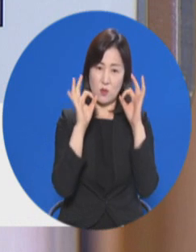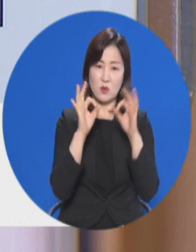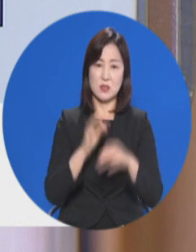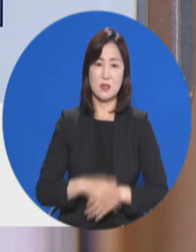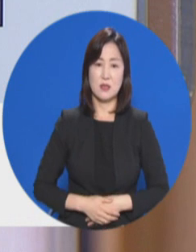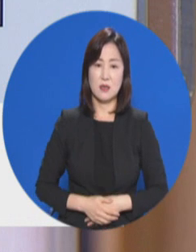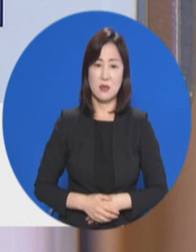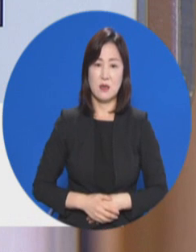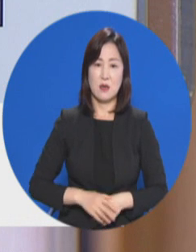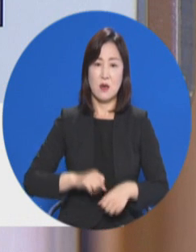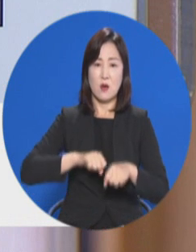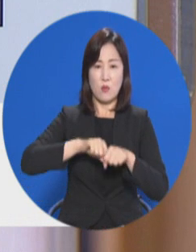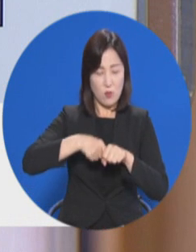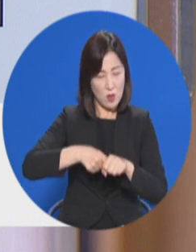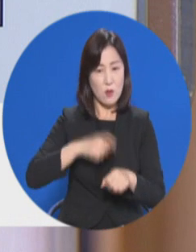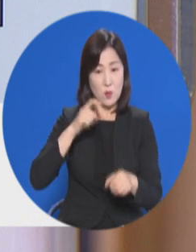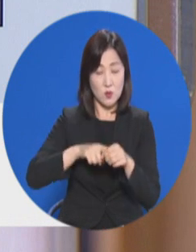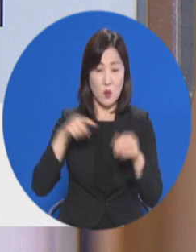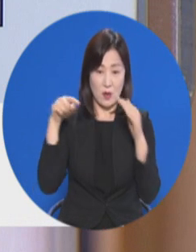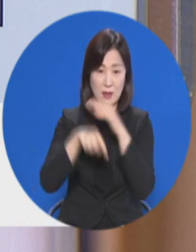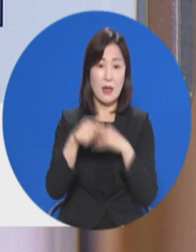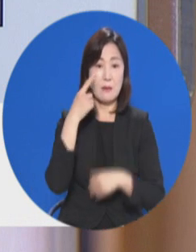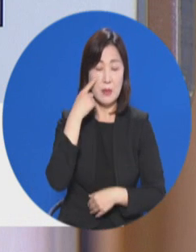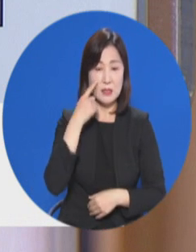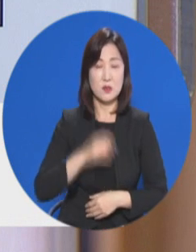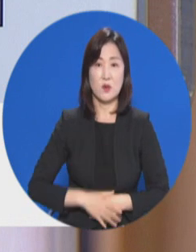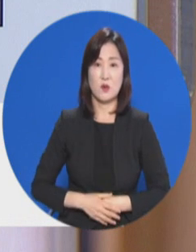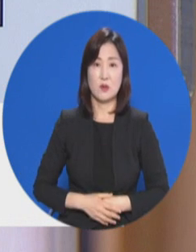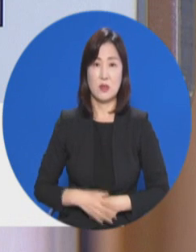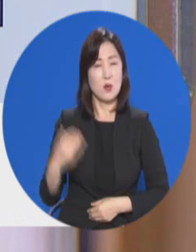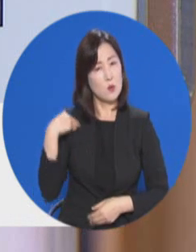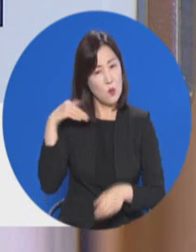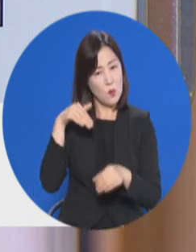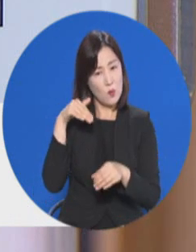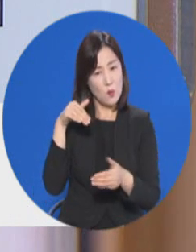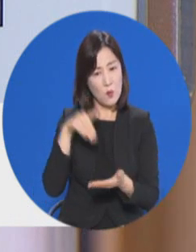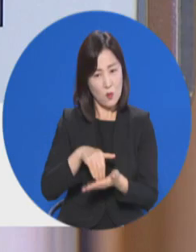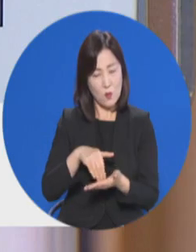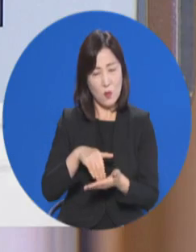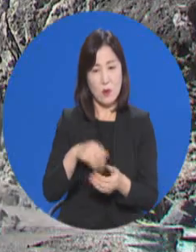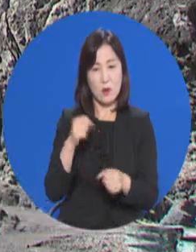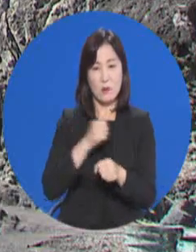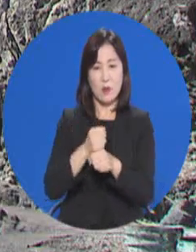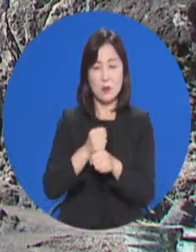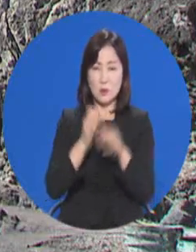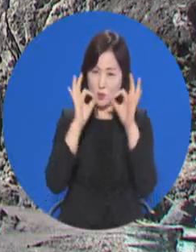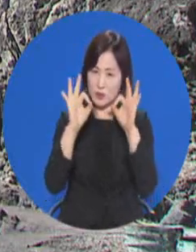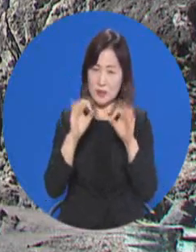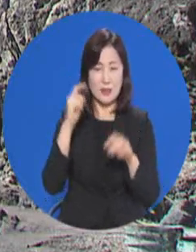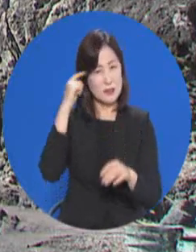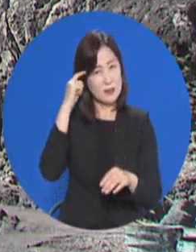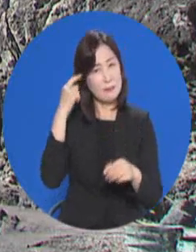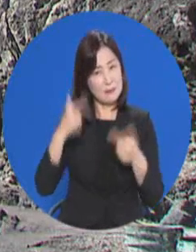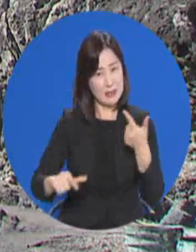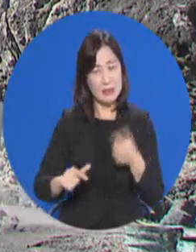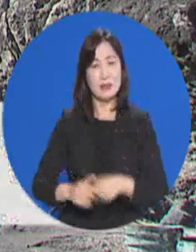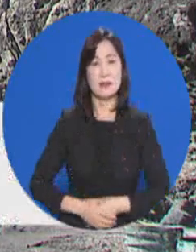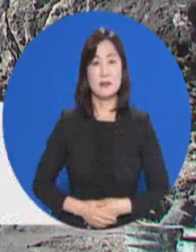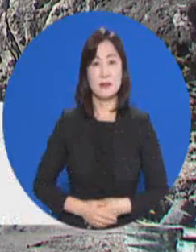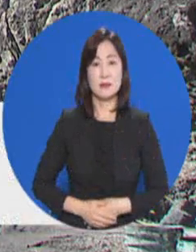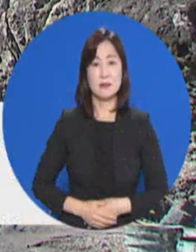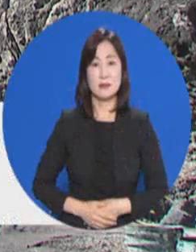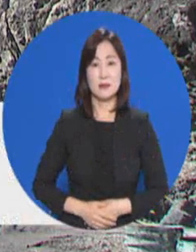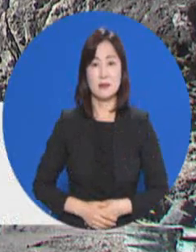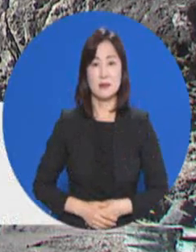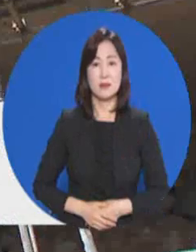하려고 그런 목적으로 갔어요 사실네네 데 생각을 달리죠 취재결과 시멘트